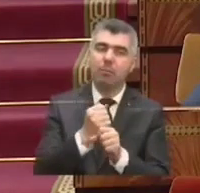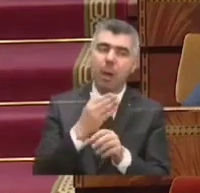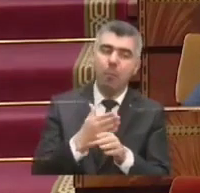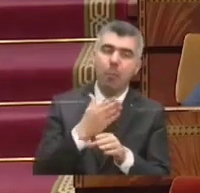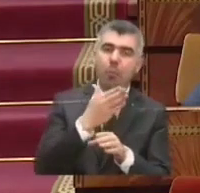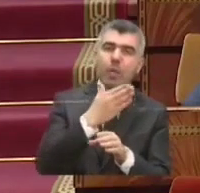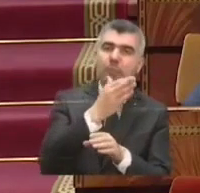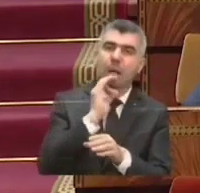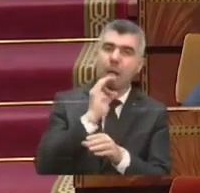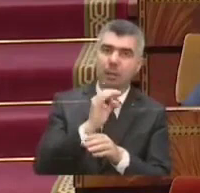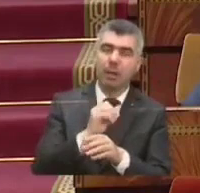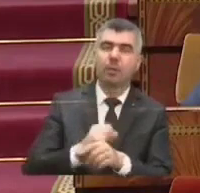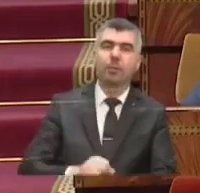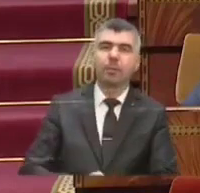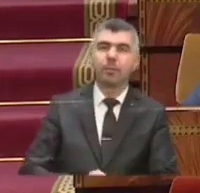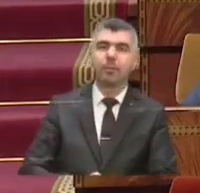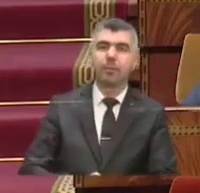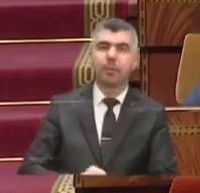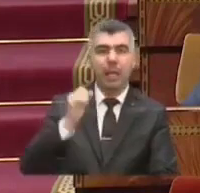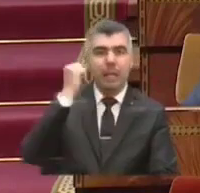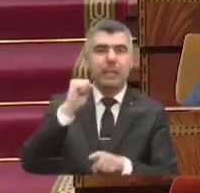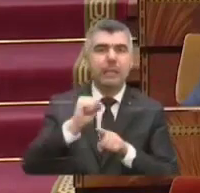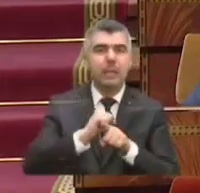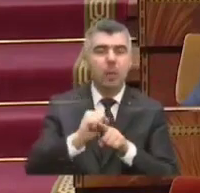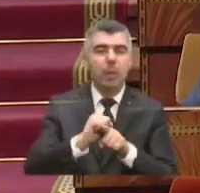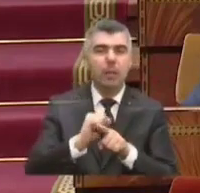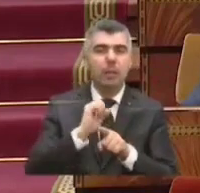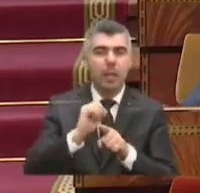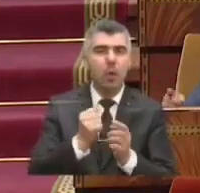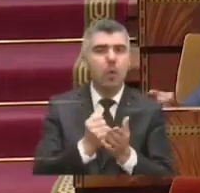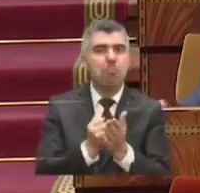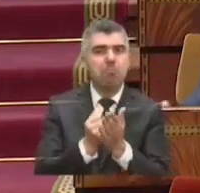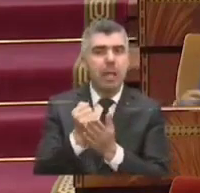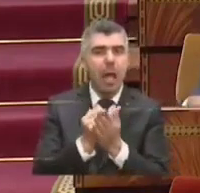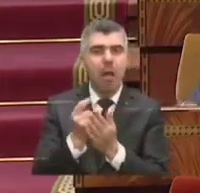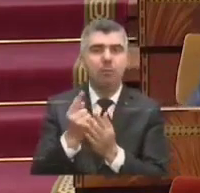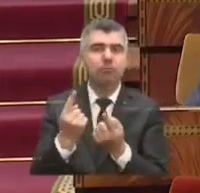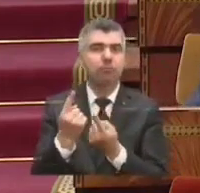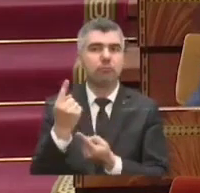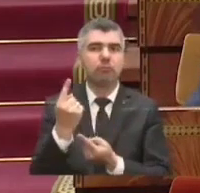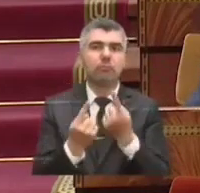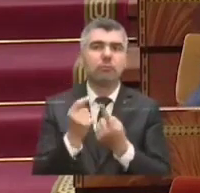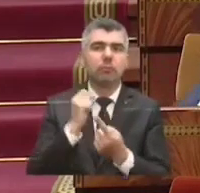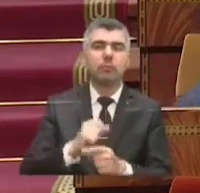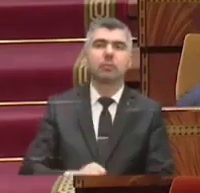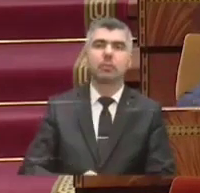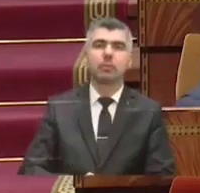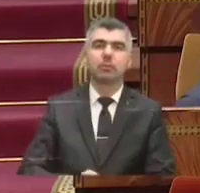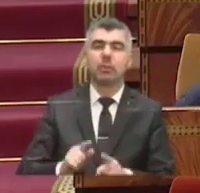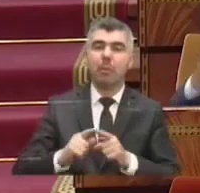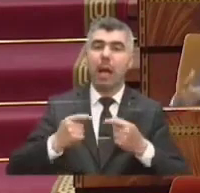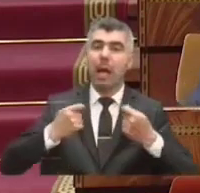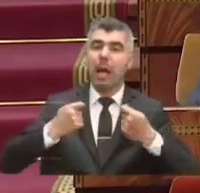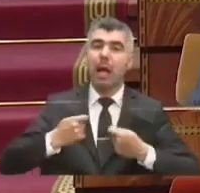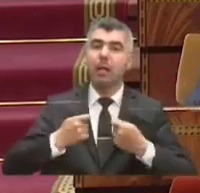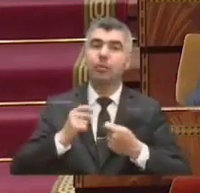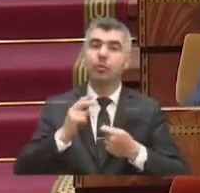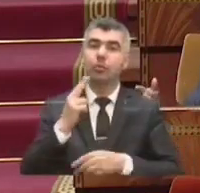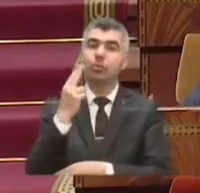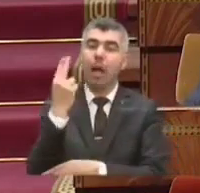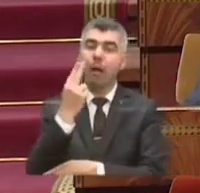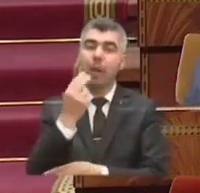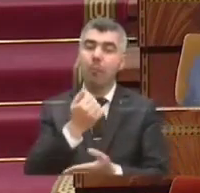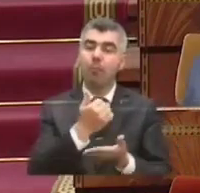بما في ذلك اللجوء لتكوين تكميلي أو امتحانات إشهادية، ما دامت رئاسة الجامعة